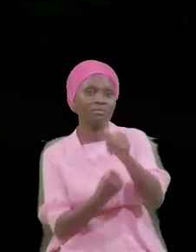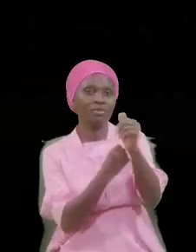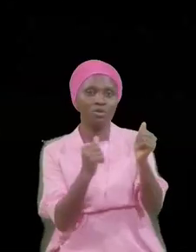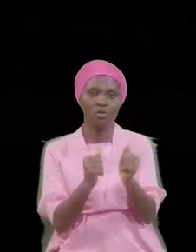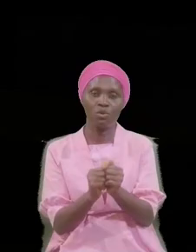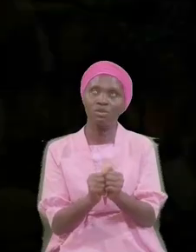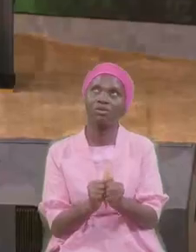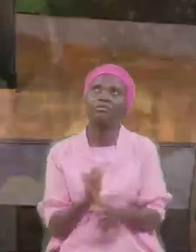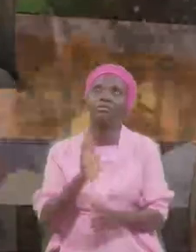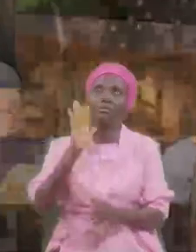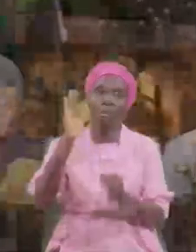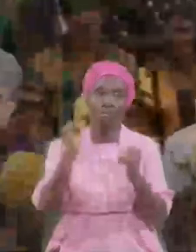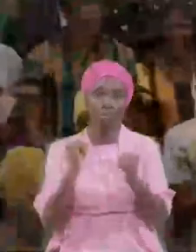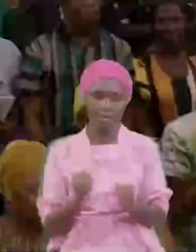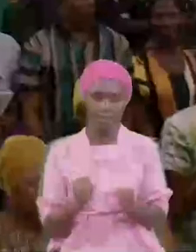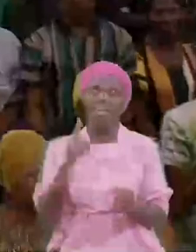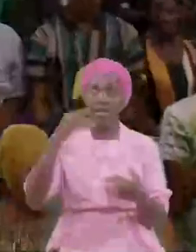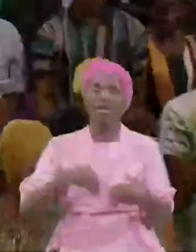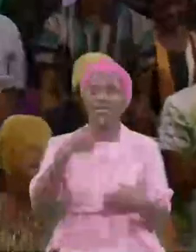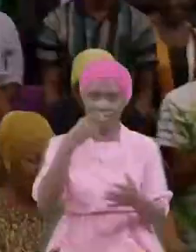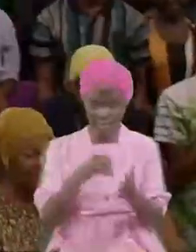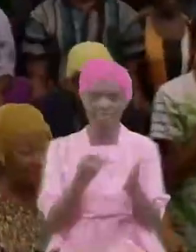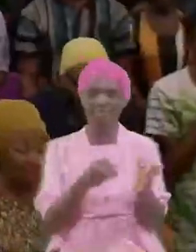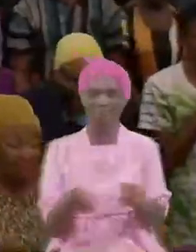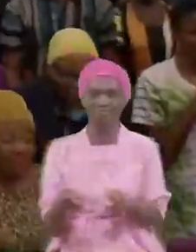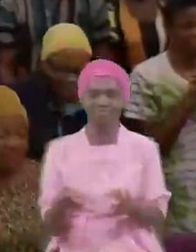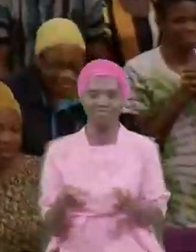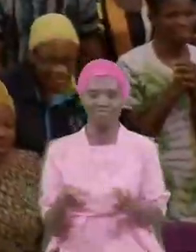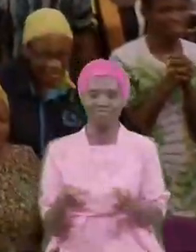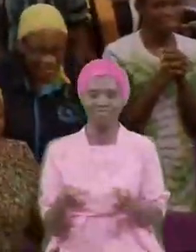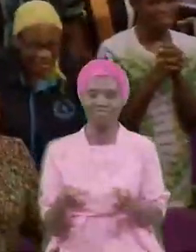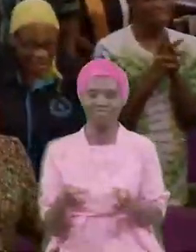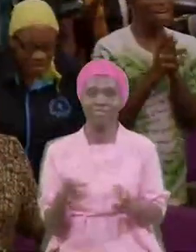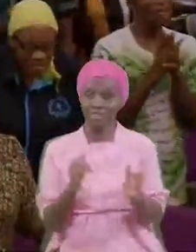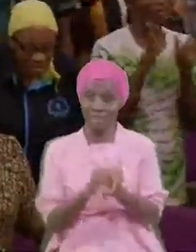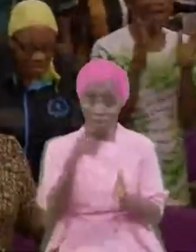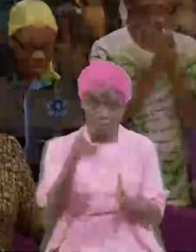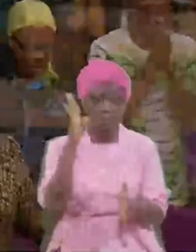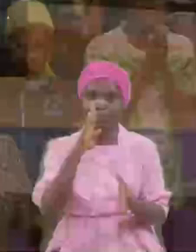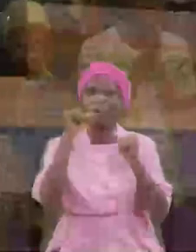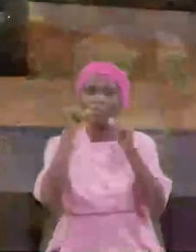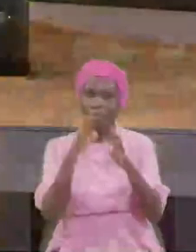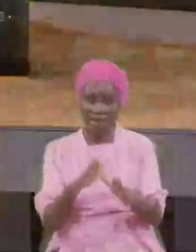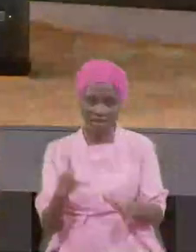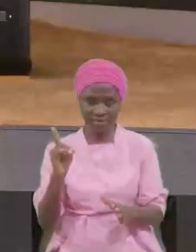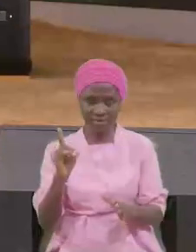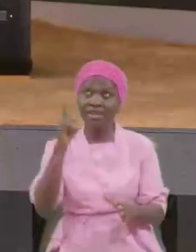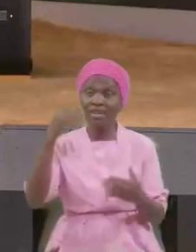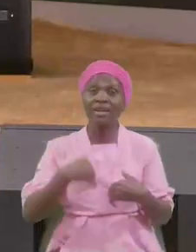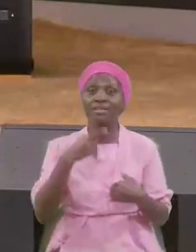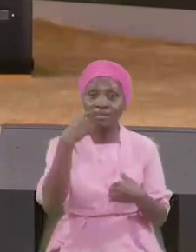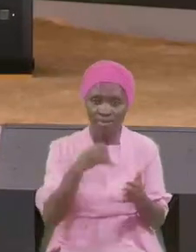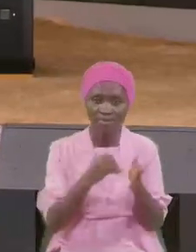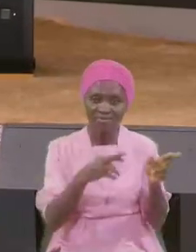le soutient avec sa puissance. Dieu l'a dit que vous serez bénis. Dieu l'a dit